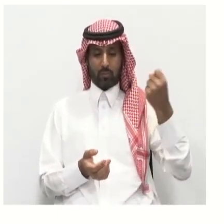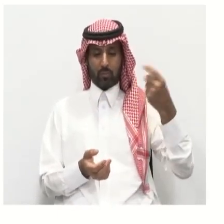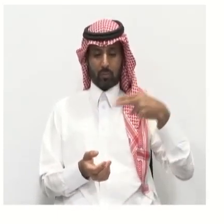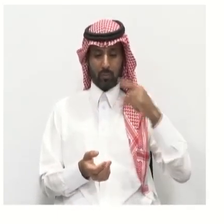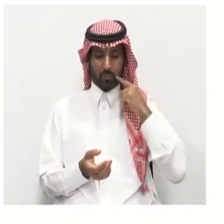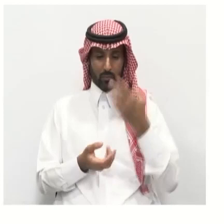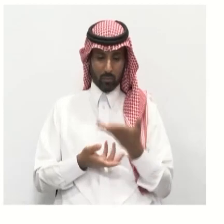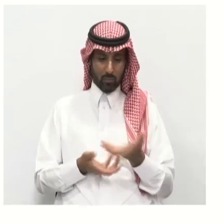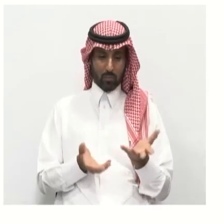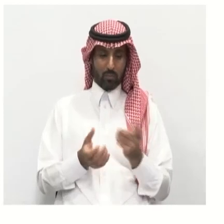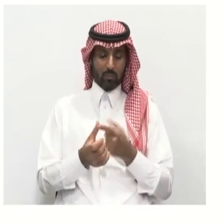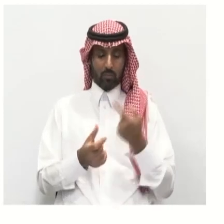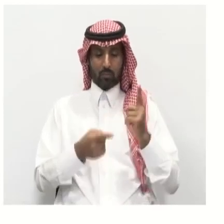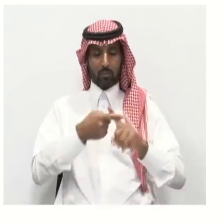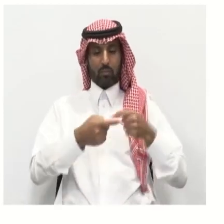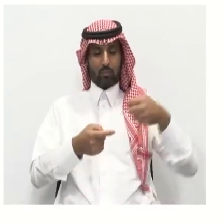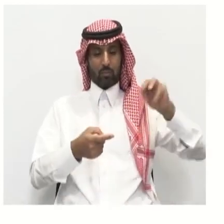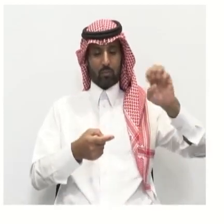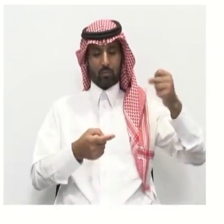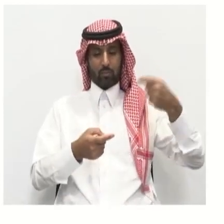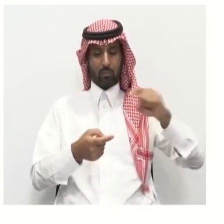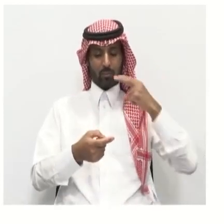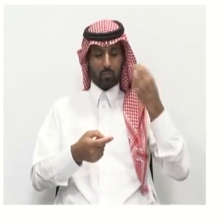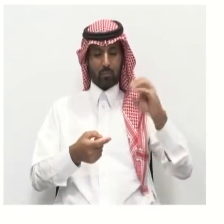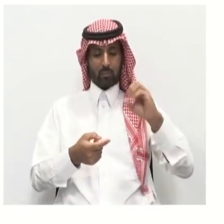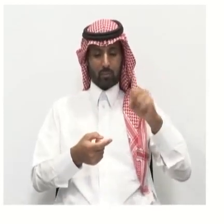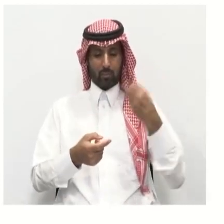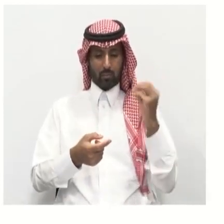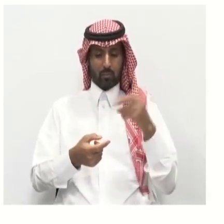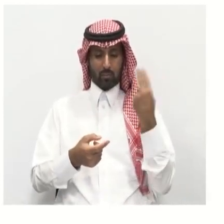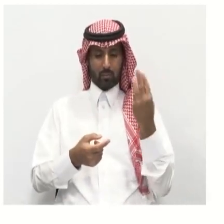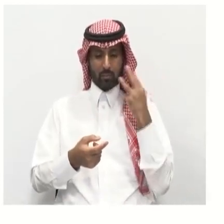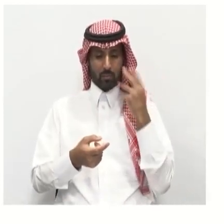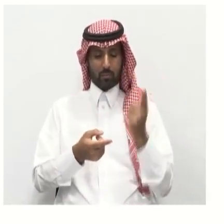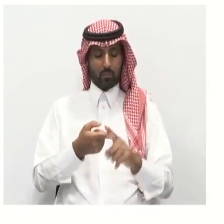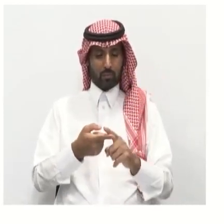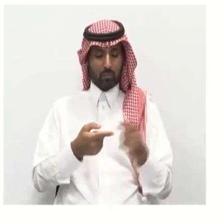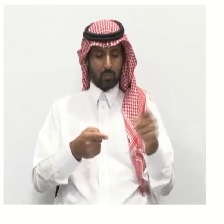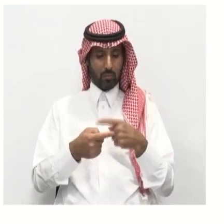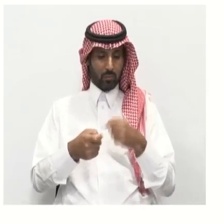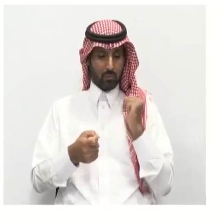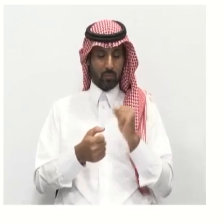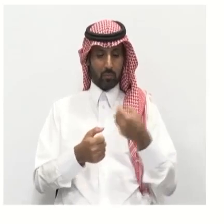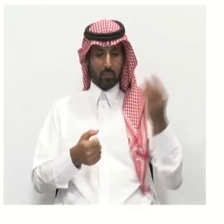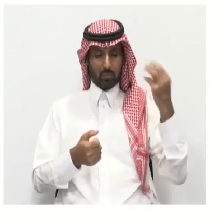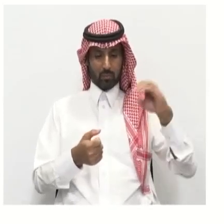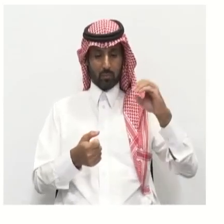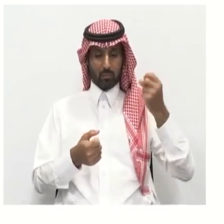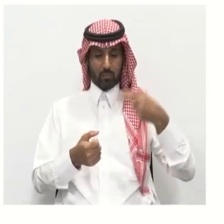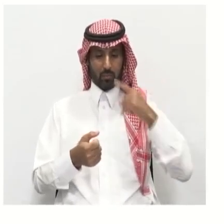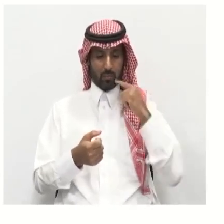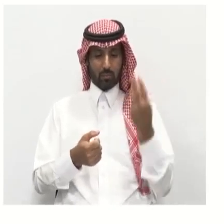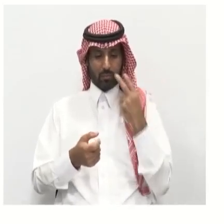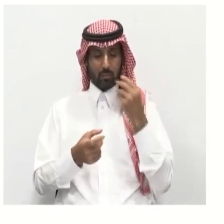السائل مع ال ان اي اش co 3 الصلبه اللي هي بيكربونات الصوديوم انتج عندي ايش س اتش3